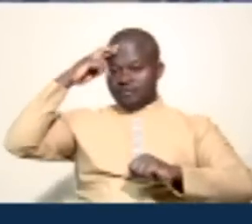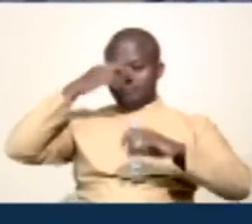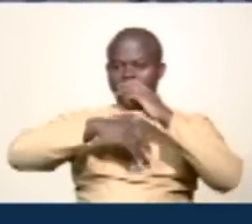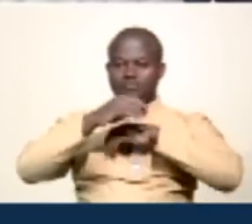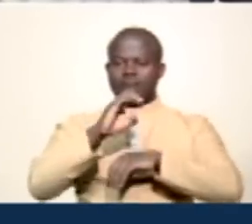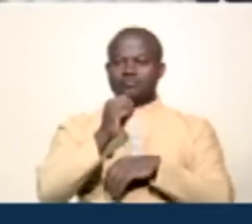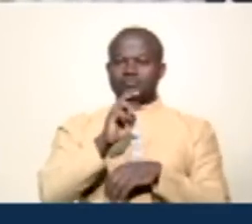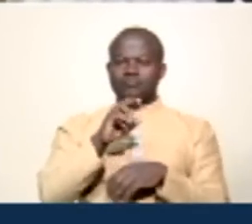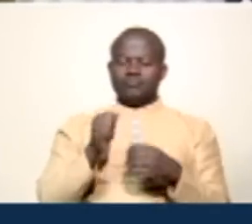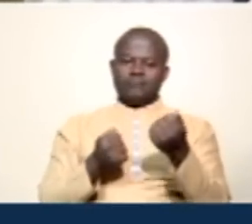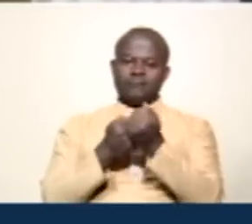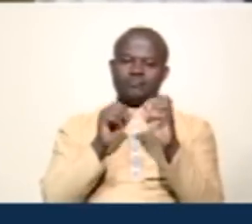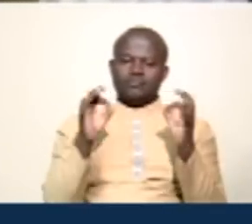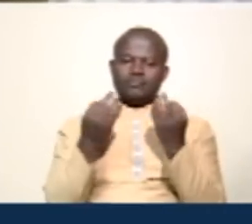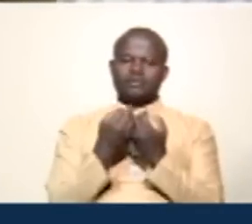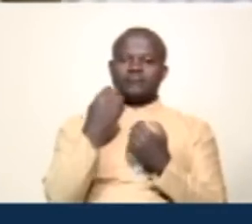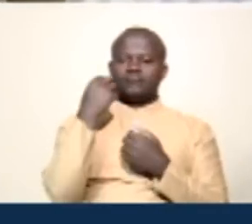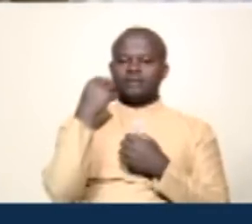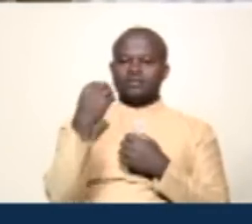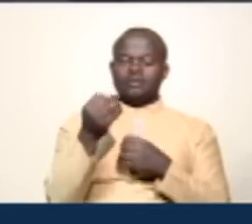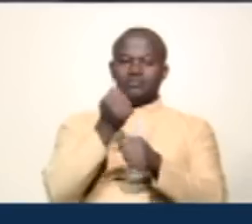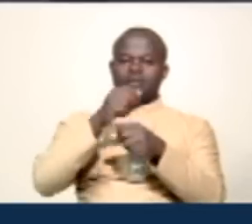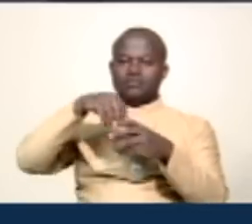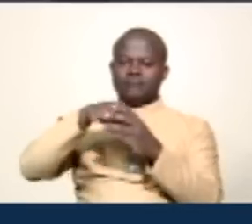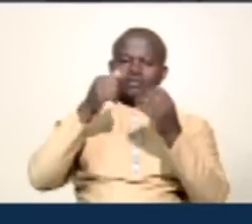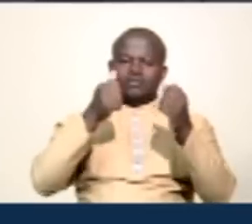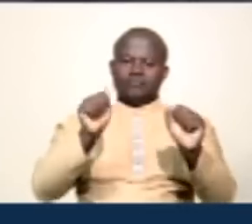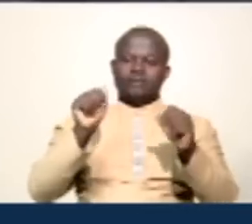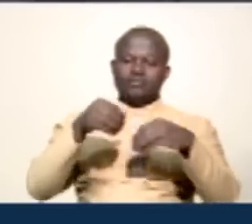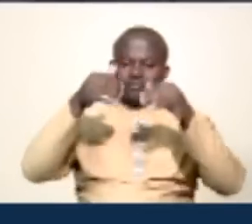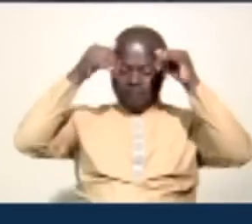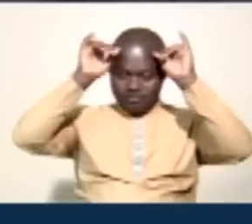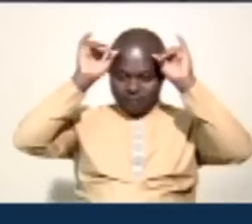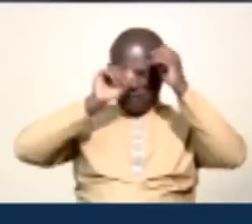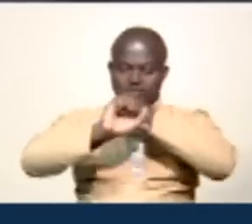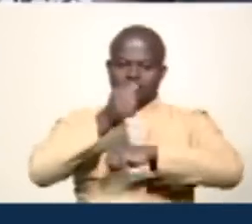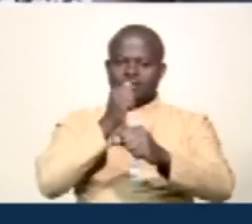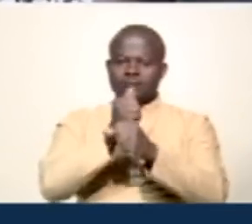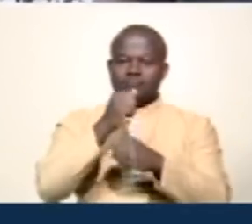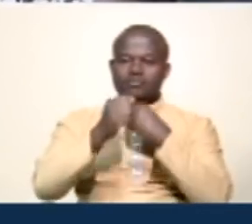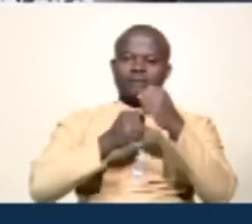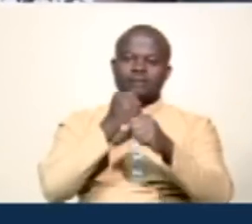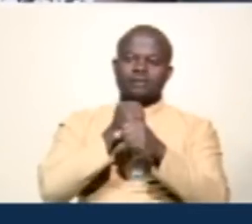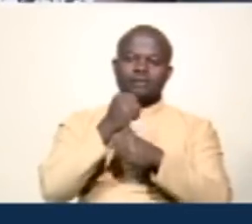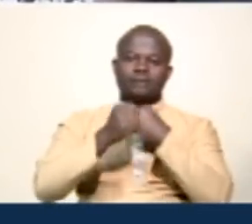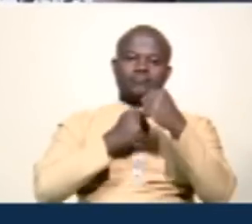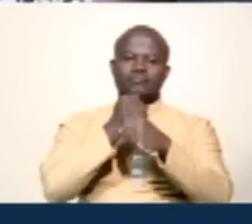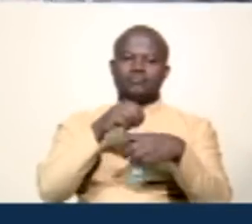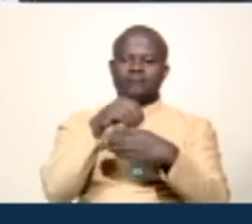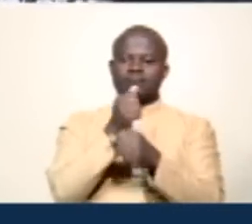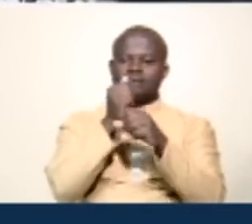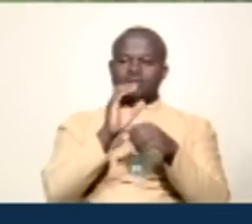rwa Simerwa rwaremeye imiryango itatu y'abahakoraga yarokotse ibaha inka. Ni igikorwa bakora buri mwaka. Mu bakozi ba